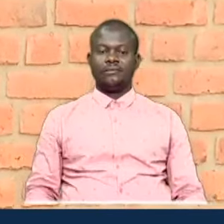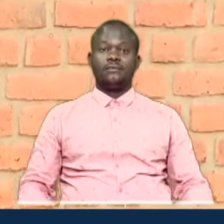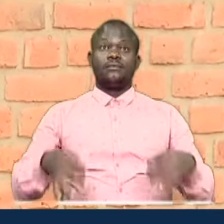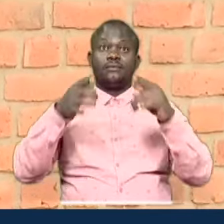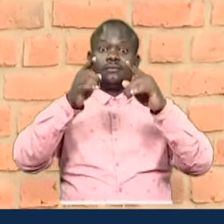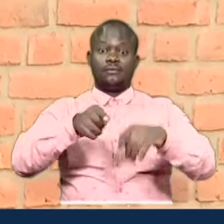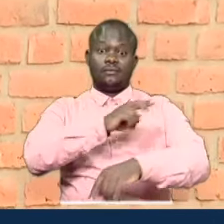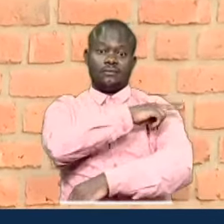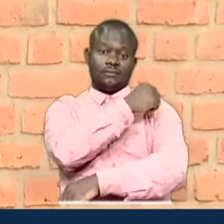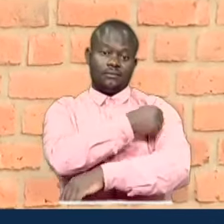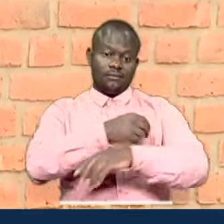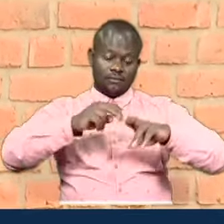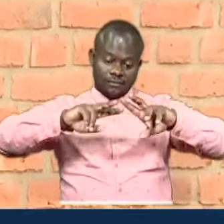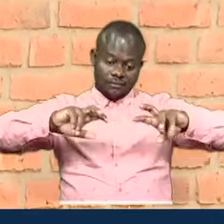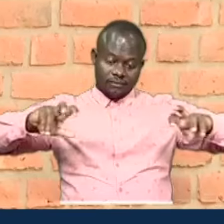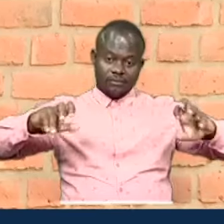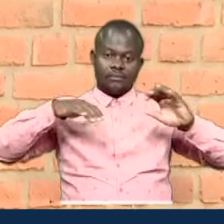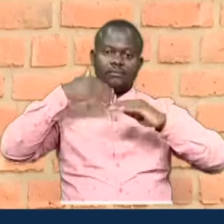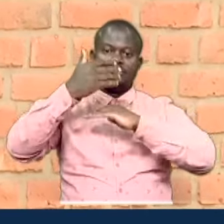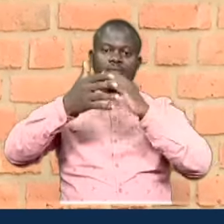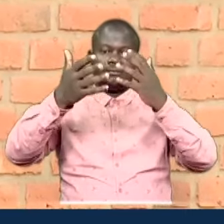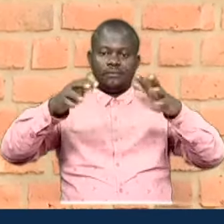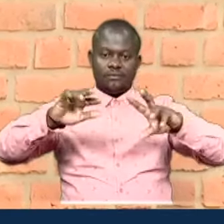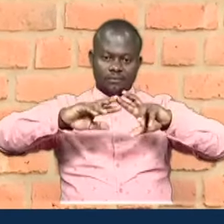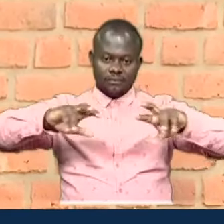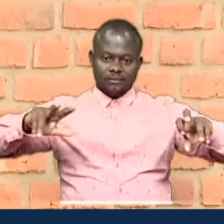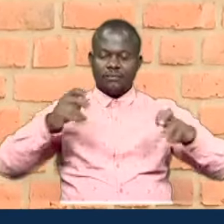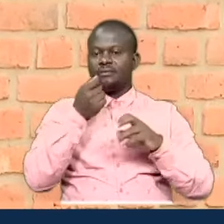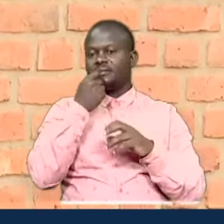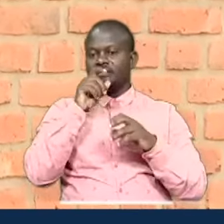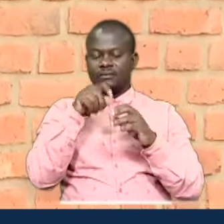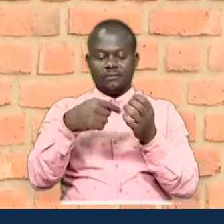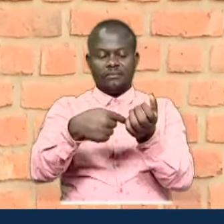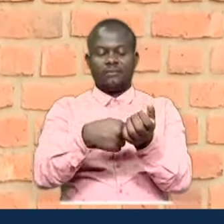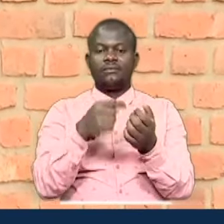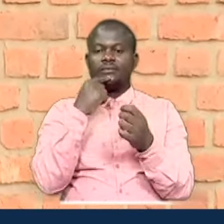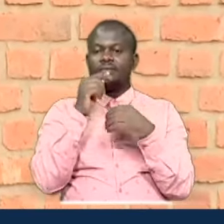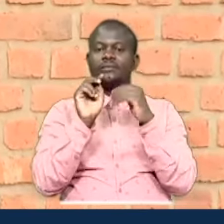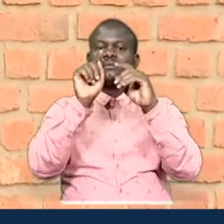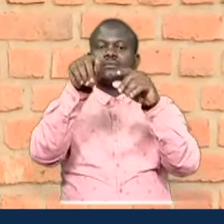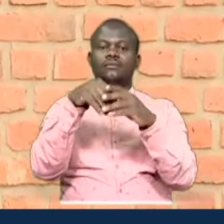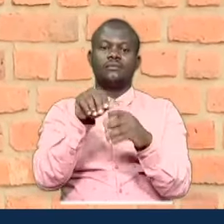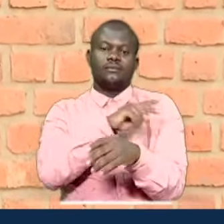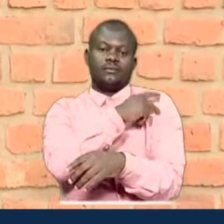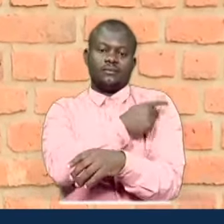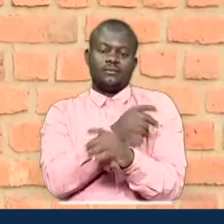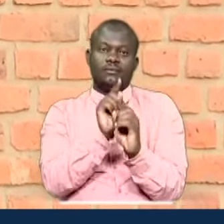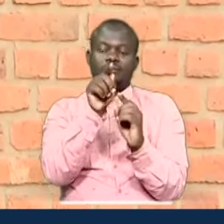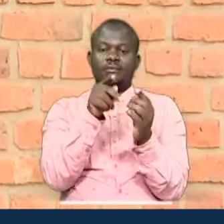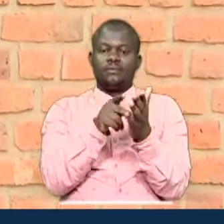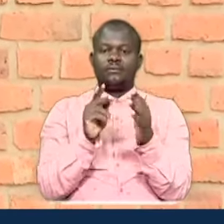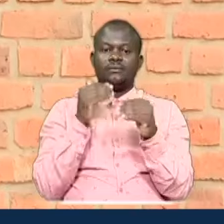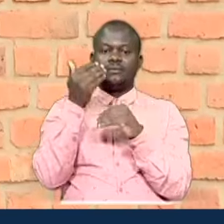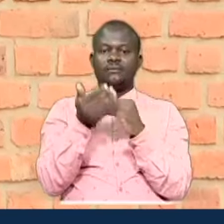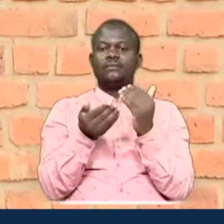muganga bakadusuzuma bamara kudusuzuma imiti igomba kukuvura bakakubwira ngo ugende muri farumasi ugiye kwigurira